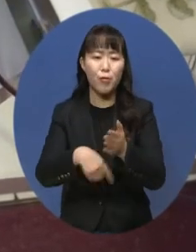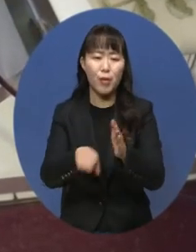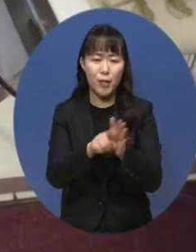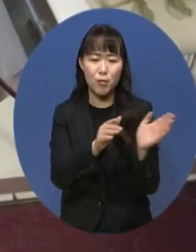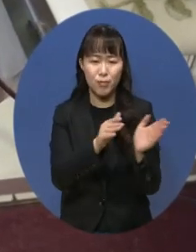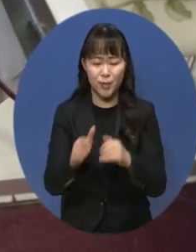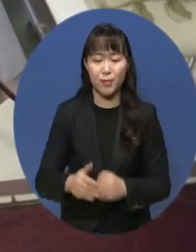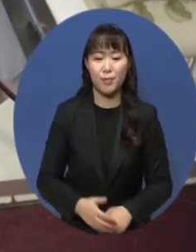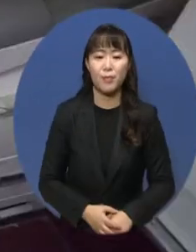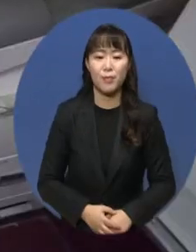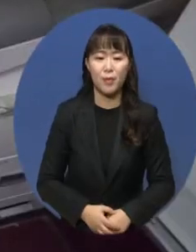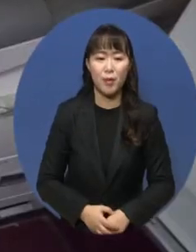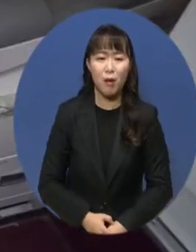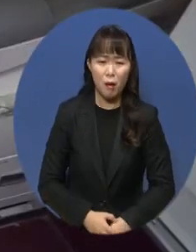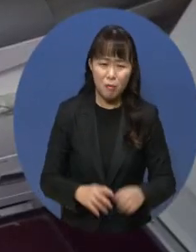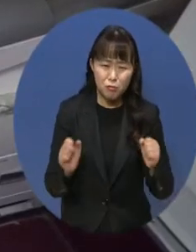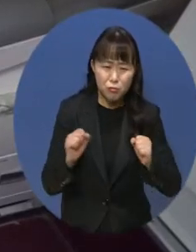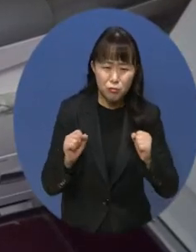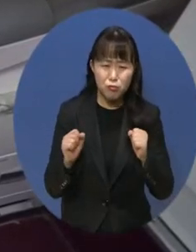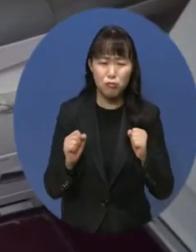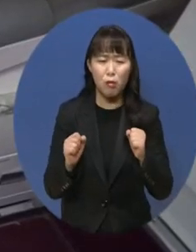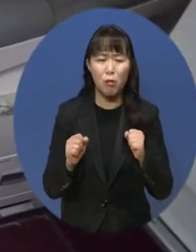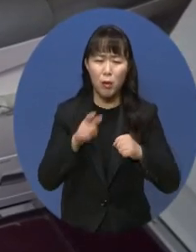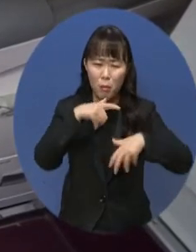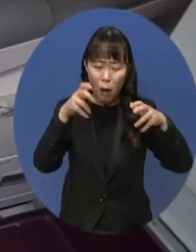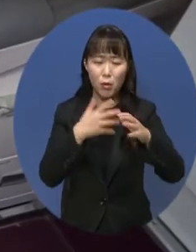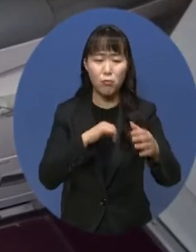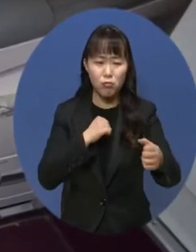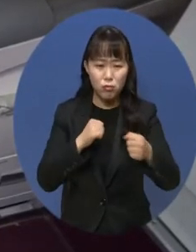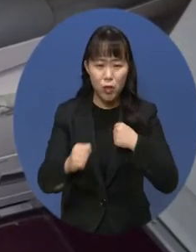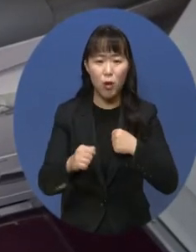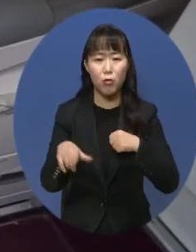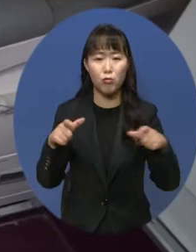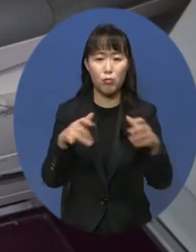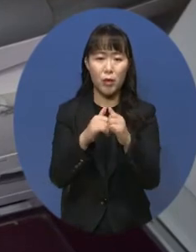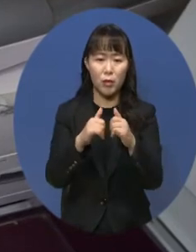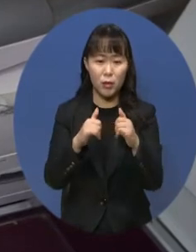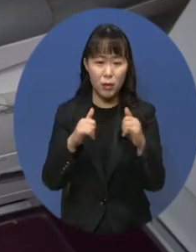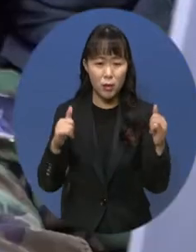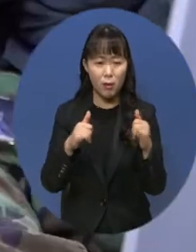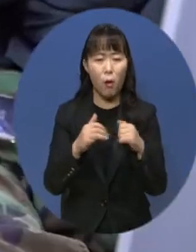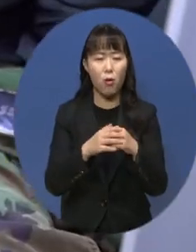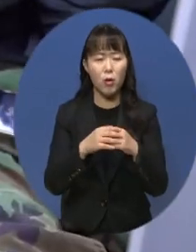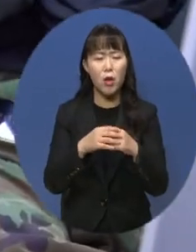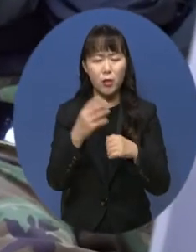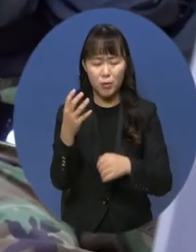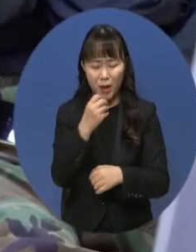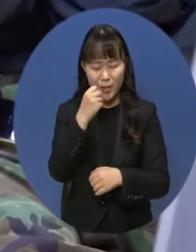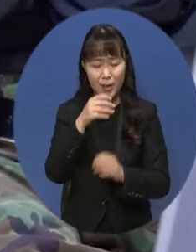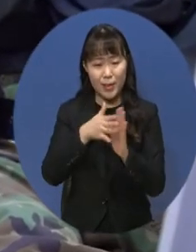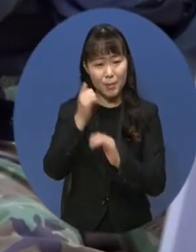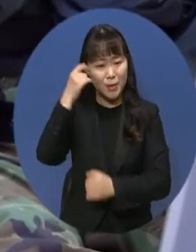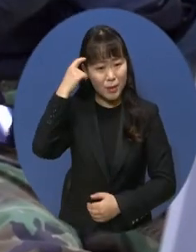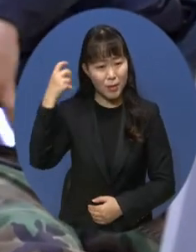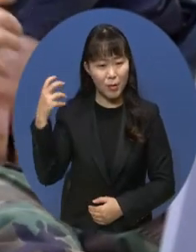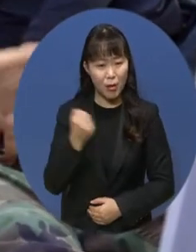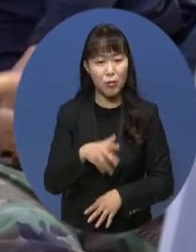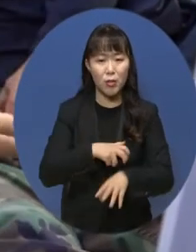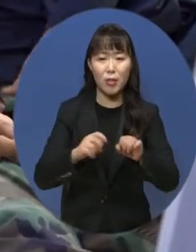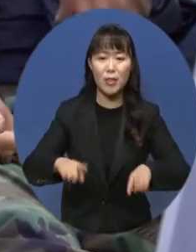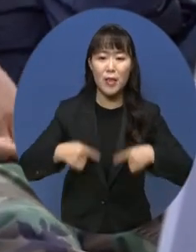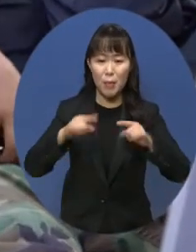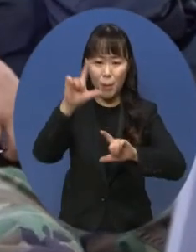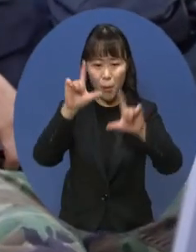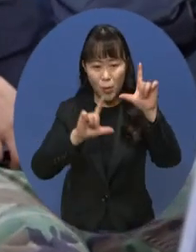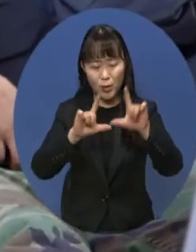캠페인이었습니다. 동절기와 우천에도 불구하고 부안 군민들은 성숙한 시민의식을 갖고 이번 캠페인에 적극적으로